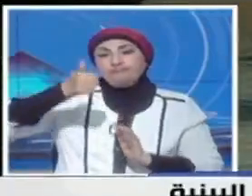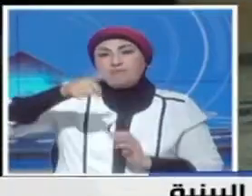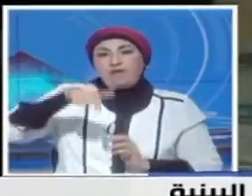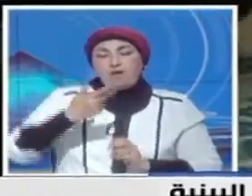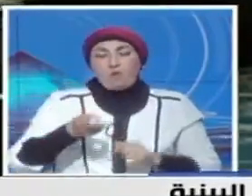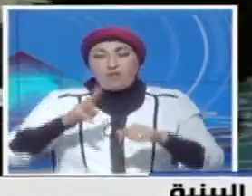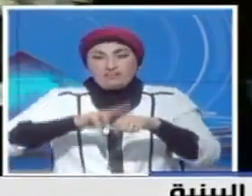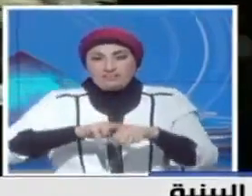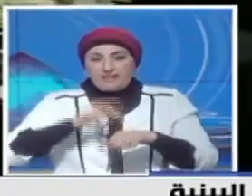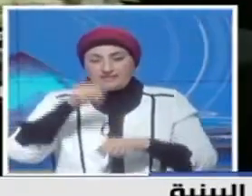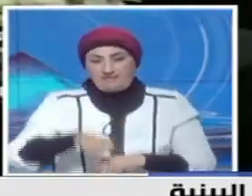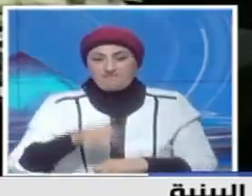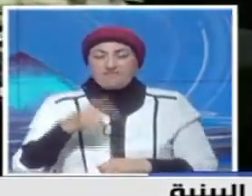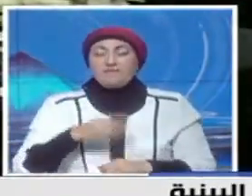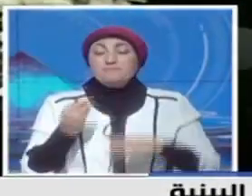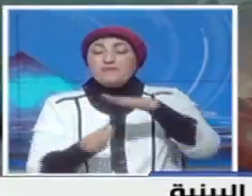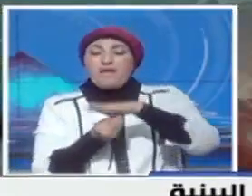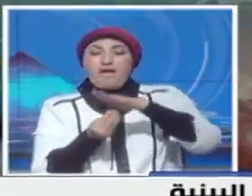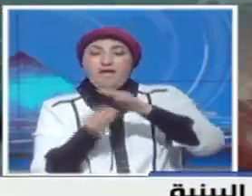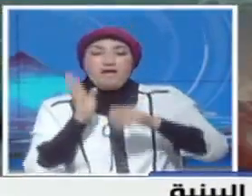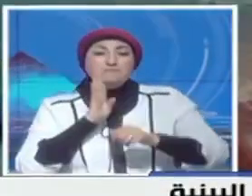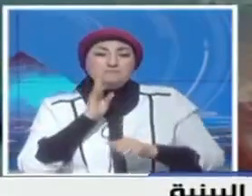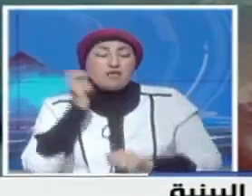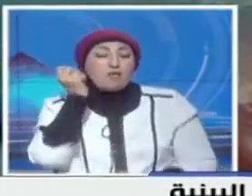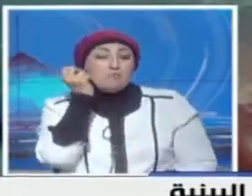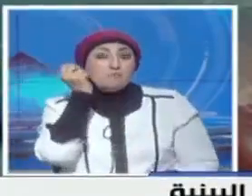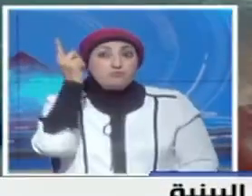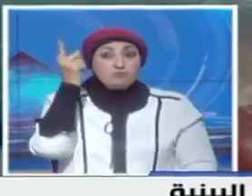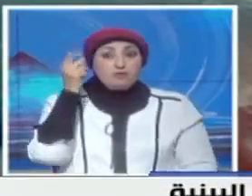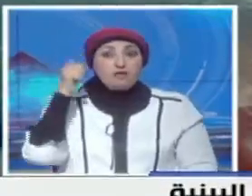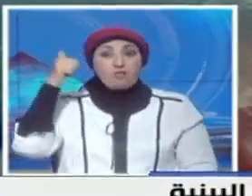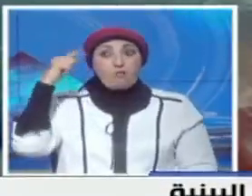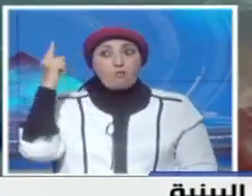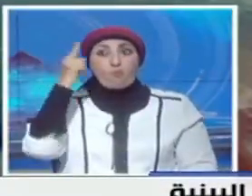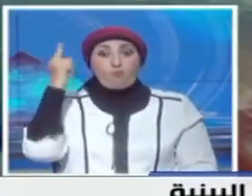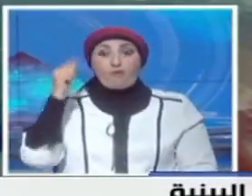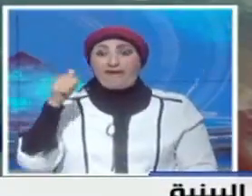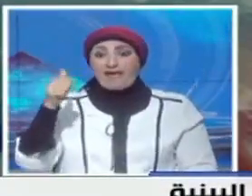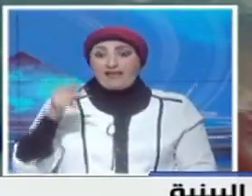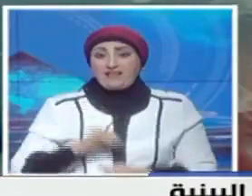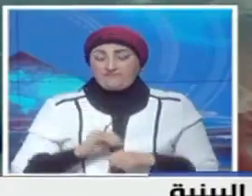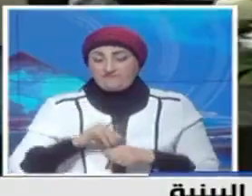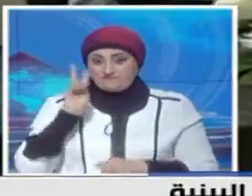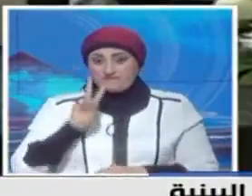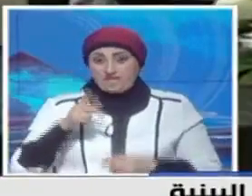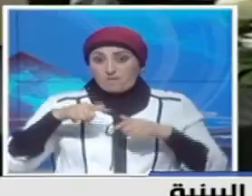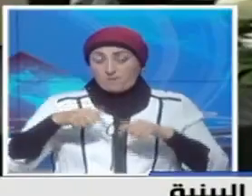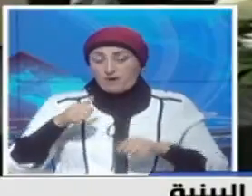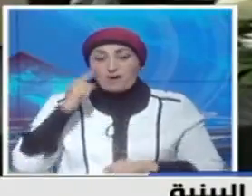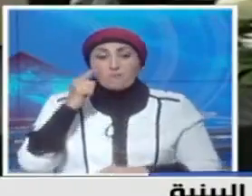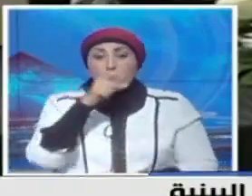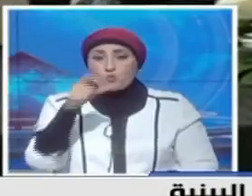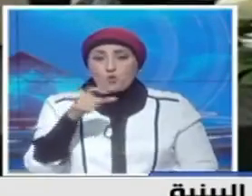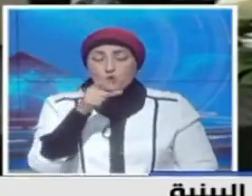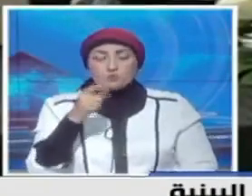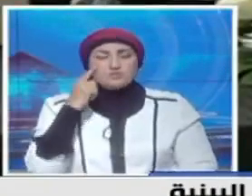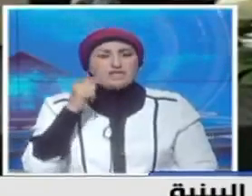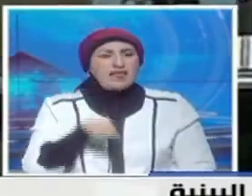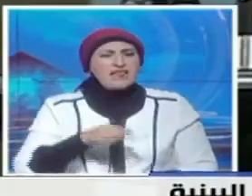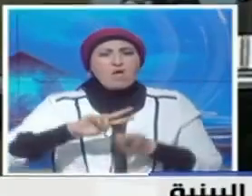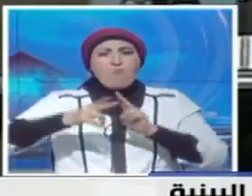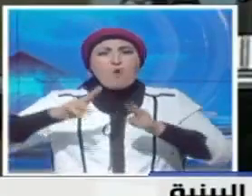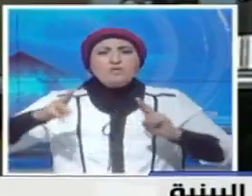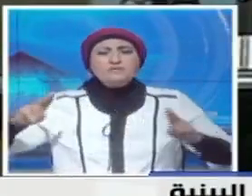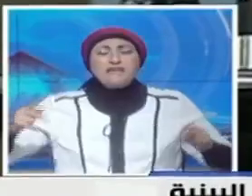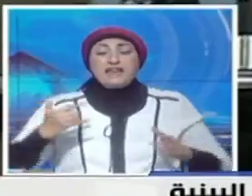هيكلة المؤسسات التعليمية لتعزيز الابتكار. كان هذا أهم الأهداف لندوة برامج البحوث البينية متعددة